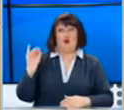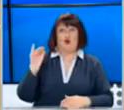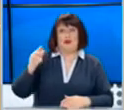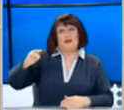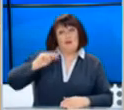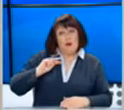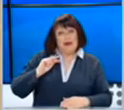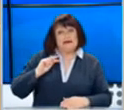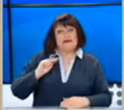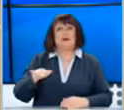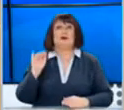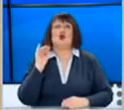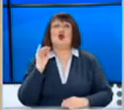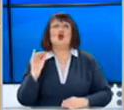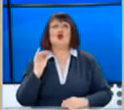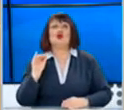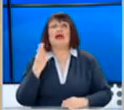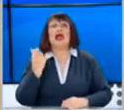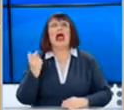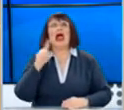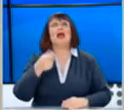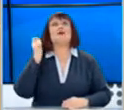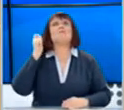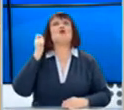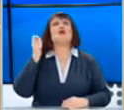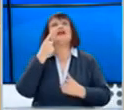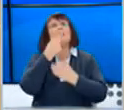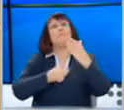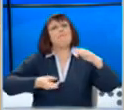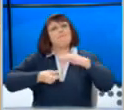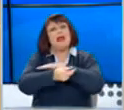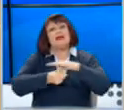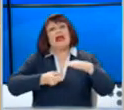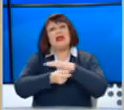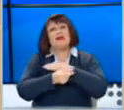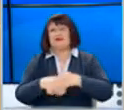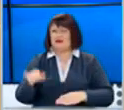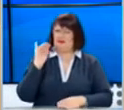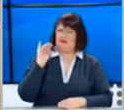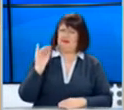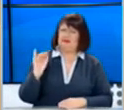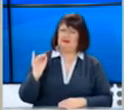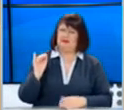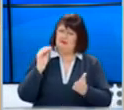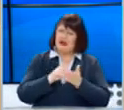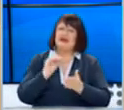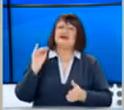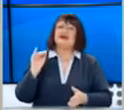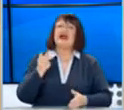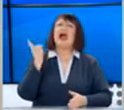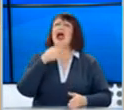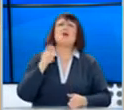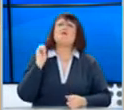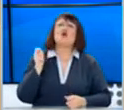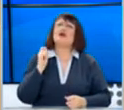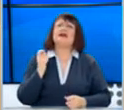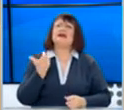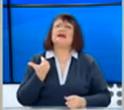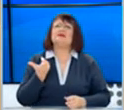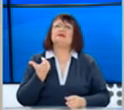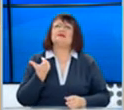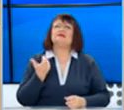Το ρώτησα, μας είπε ότι υπάρχει άλλη πολιτική για το μεταναστευτικό. Και το ρώτησα ευθέως και σας ξαναρωτώ, η άλλη πολιτική